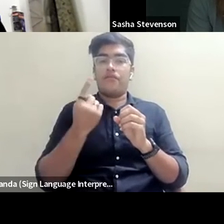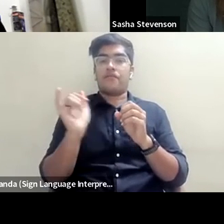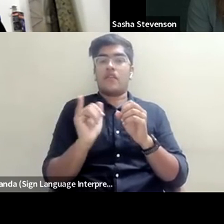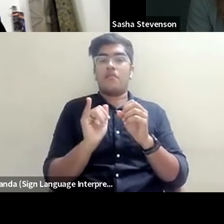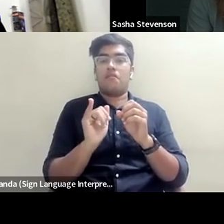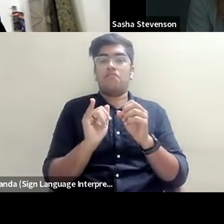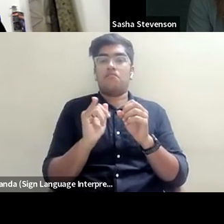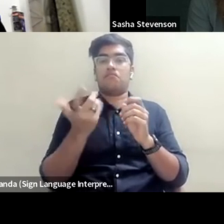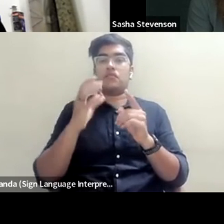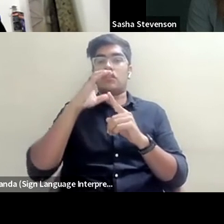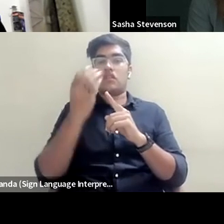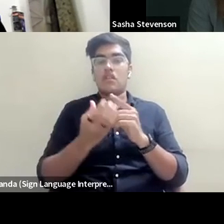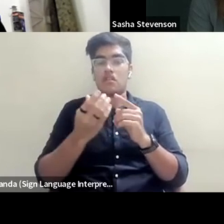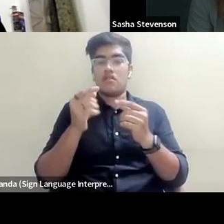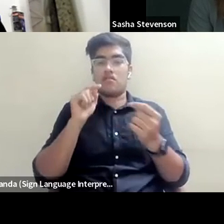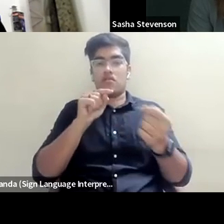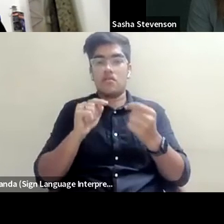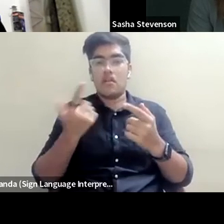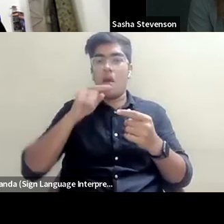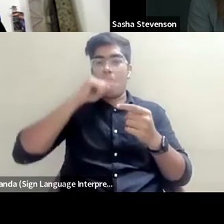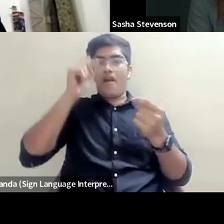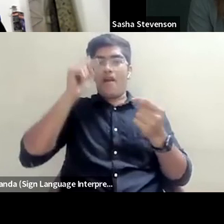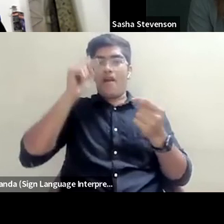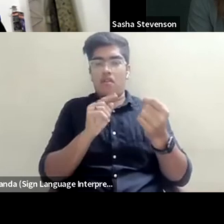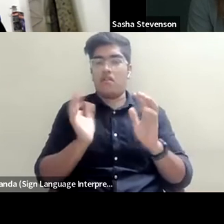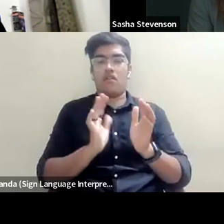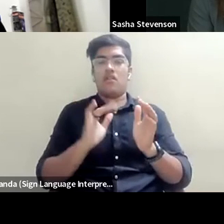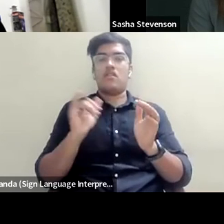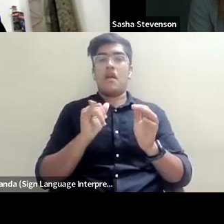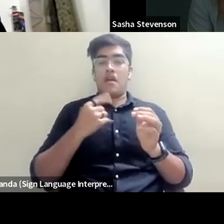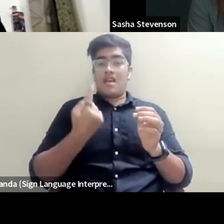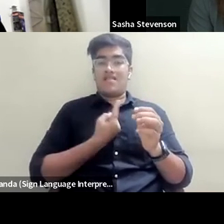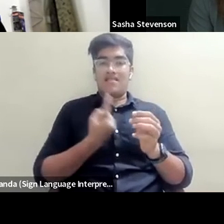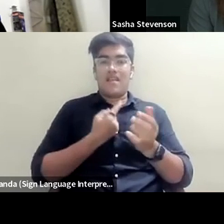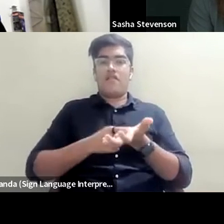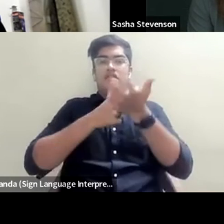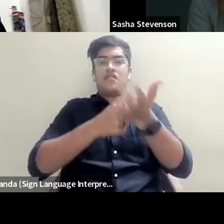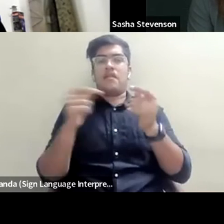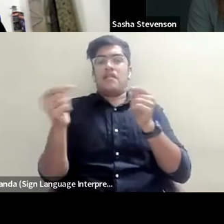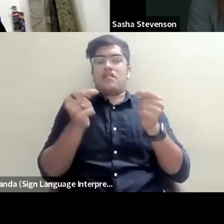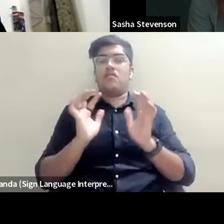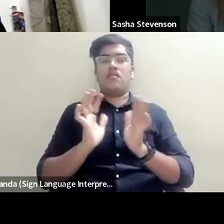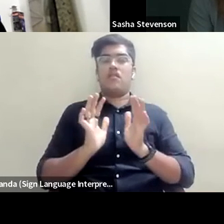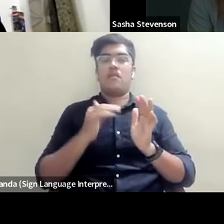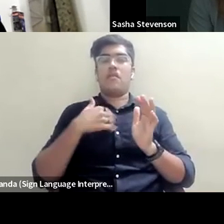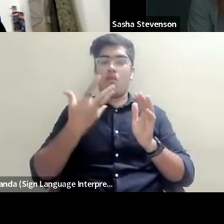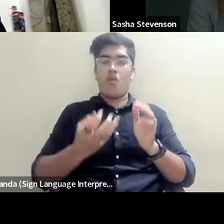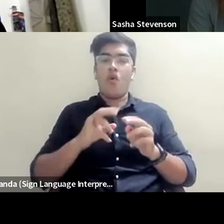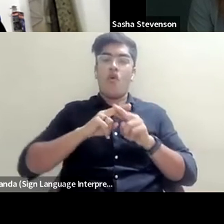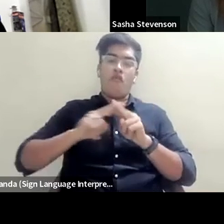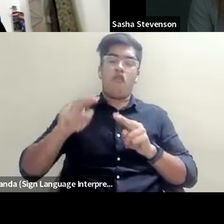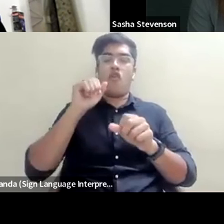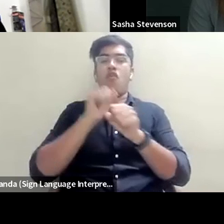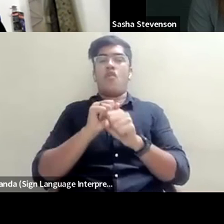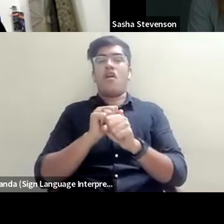या क्या बोलते हैं उसको, मतलब हमारा आत्मसम्मान के लड़ाई तक हम सीमित नहीं रहना चाहिए. हमारा भौतिक